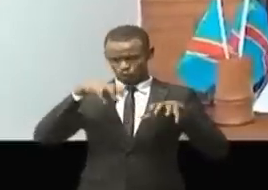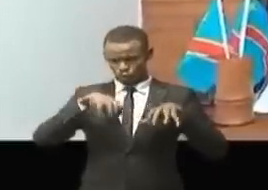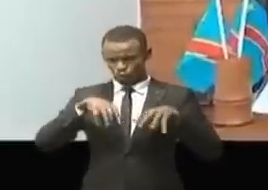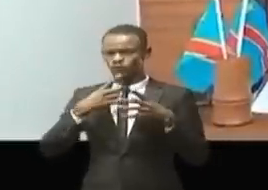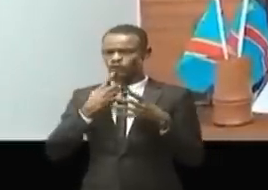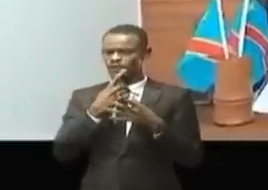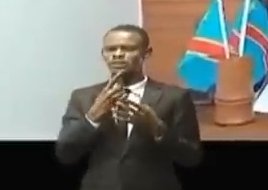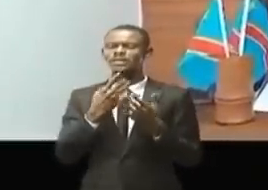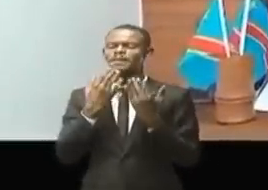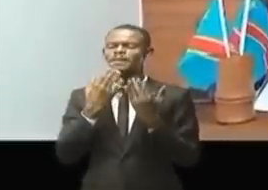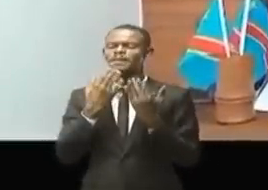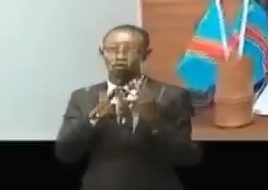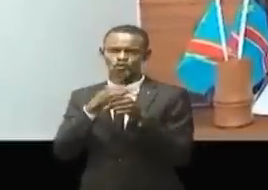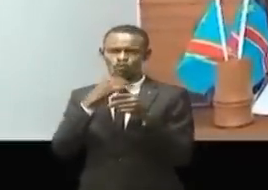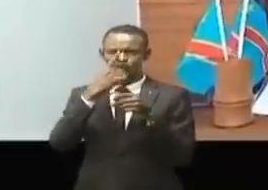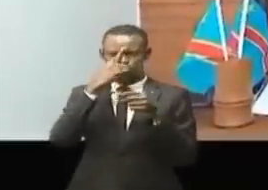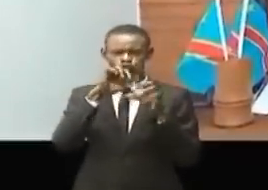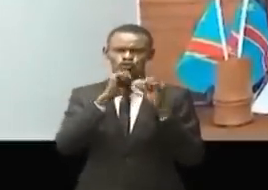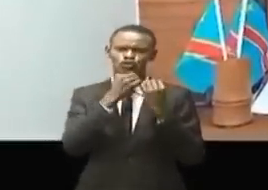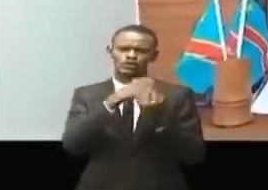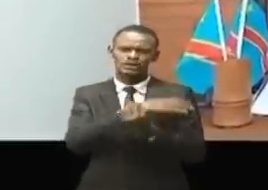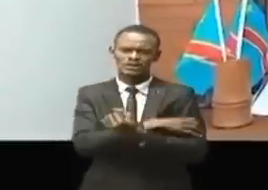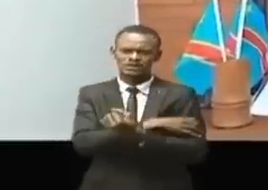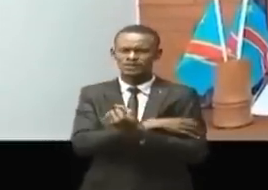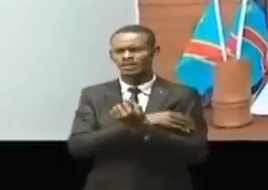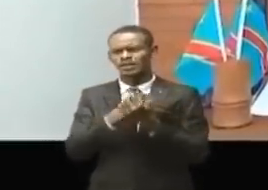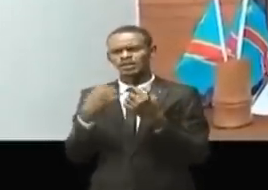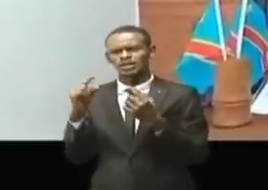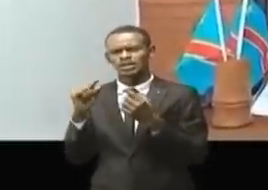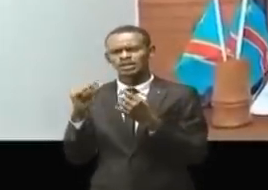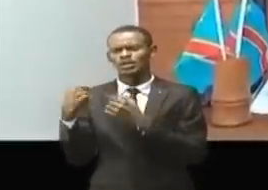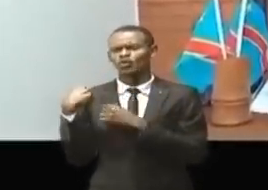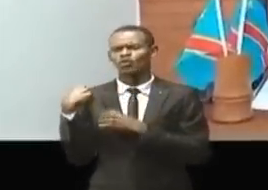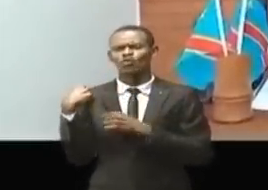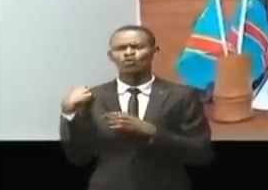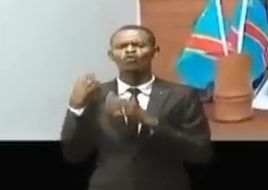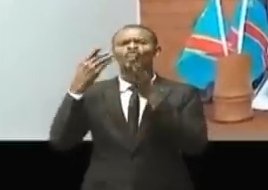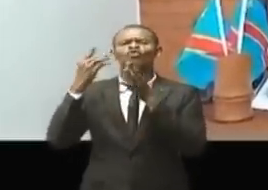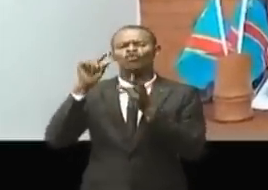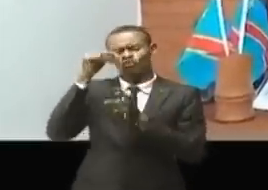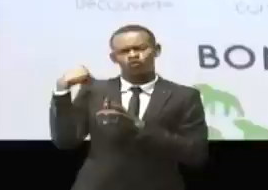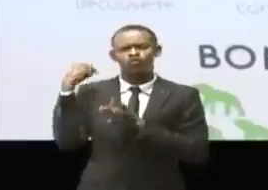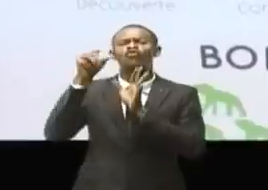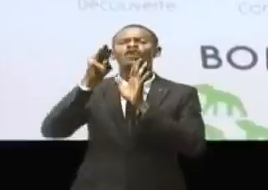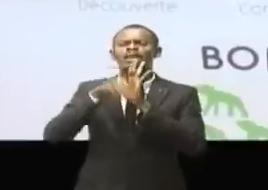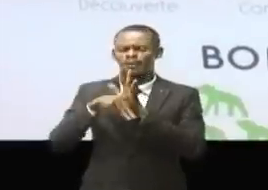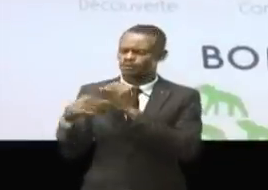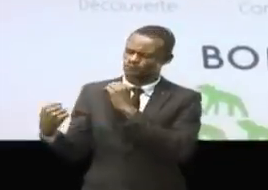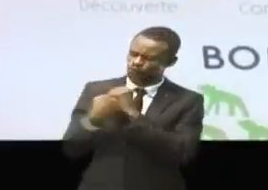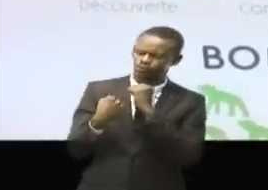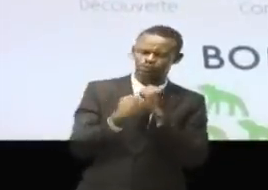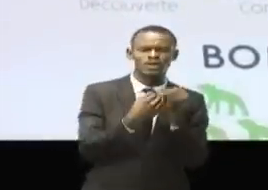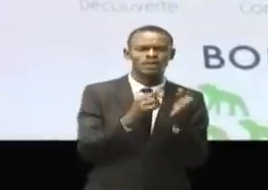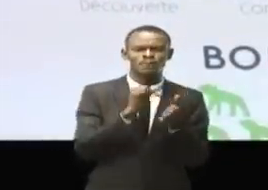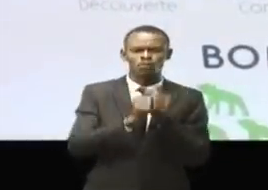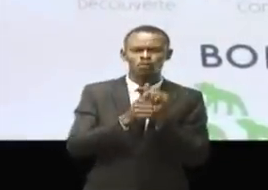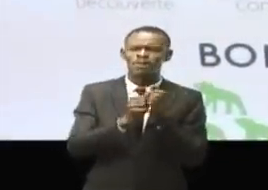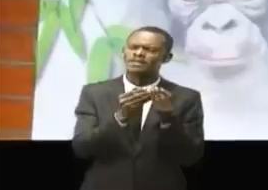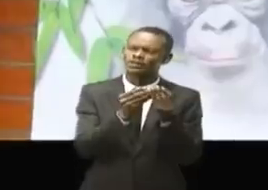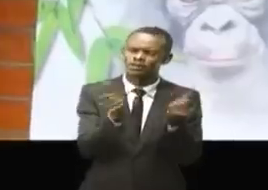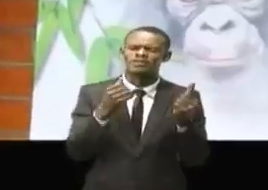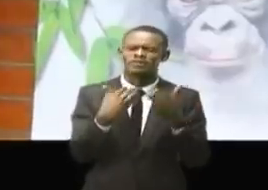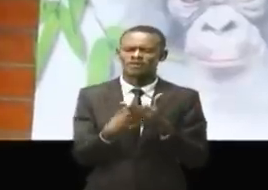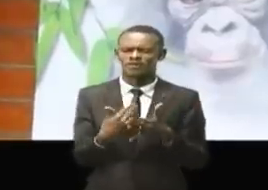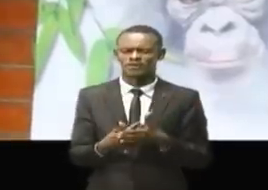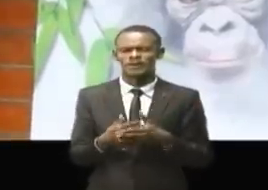Koussou, pour une résolution rapide et pacifique de cette situation. L'ABC souhaite